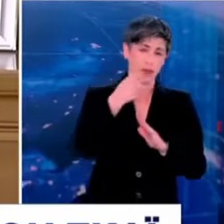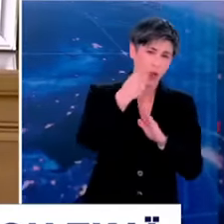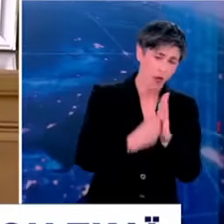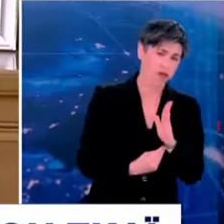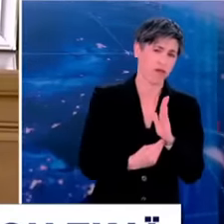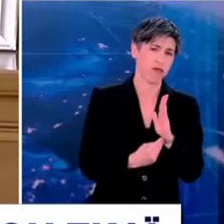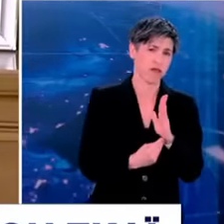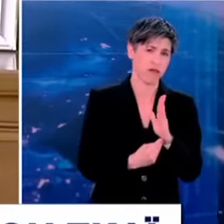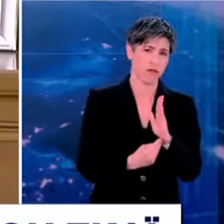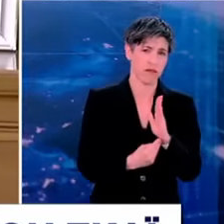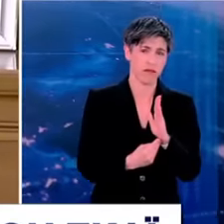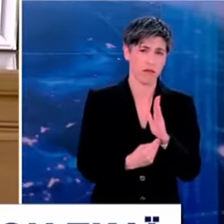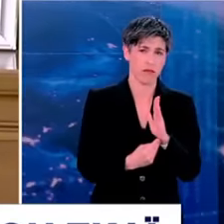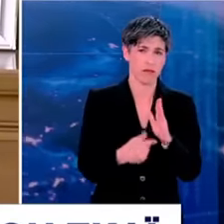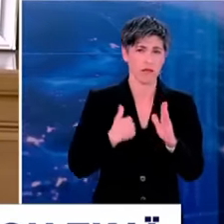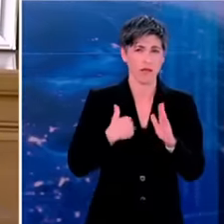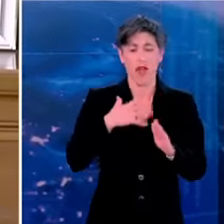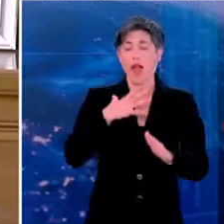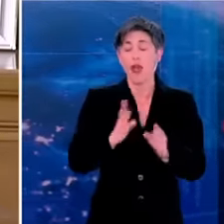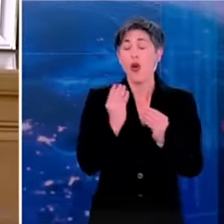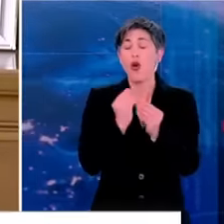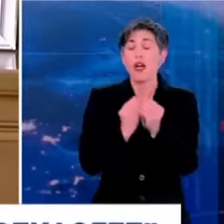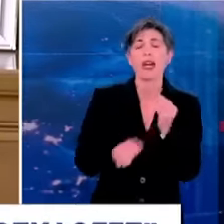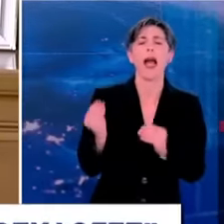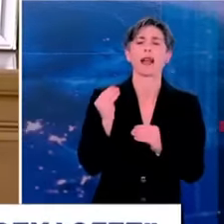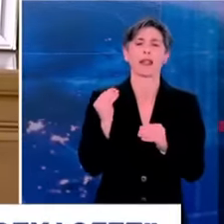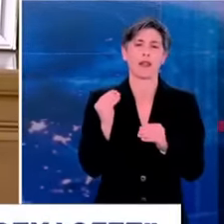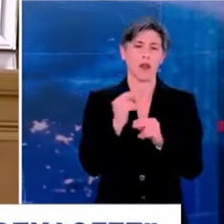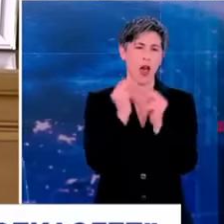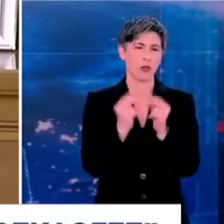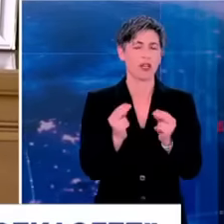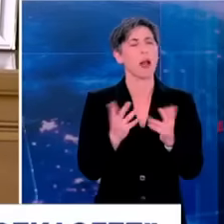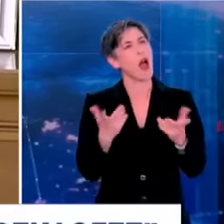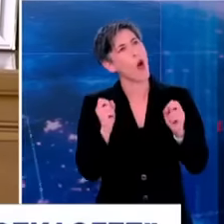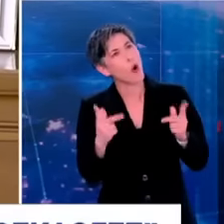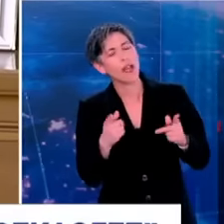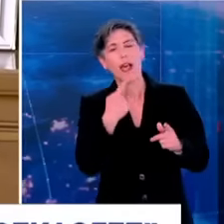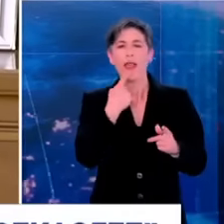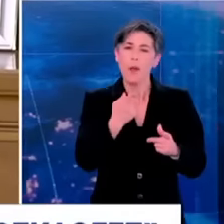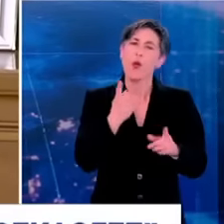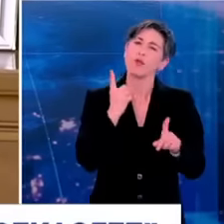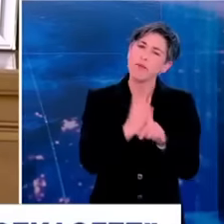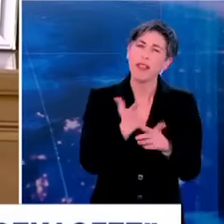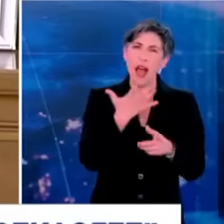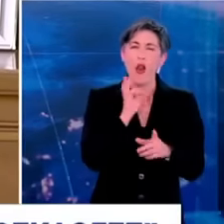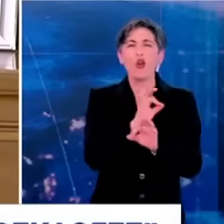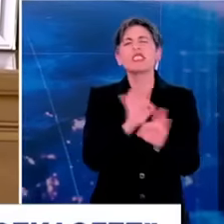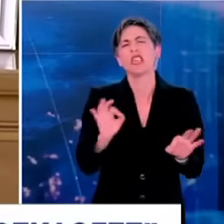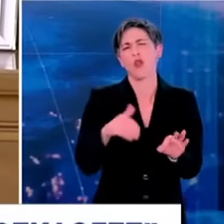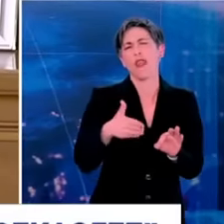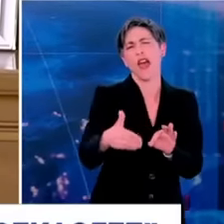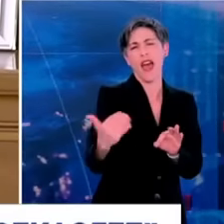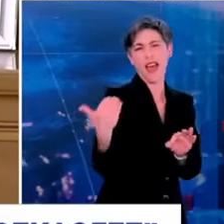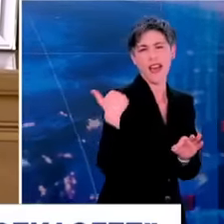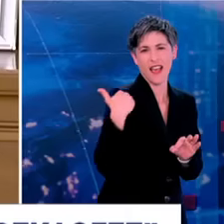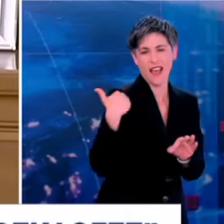κάθε κάλπη ότι θέλω το καλύτερο δυνατό αποτέλεσμα, αλλά ας γίνω λίγο πιο συγκεκριμένος, γιατί είμαι σίγουρος ότι θα με πιέσετε στο